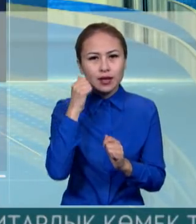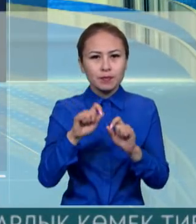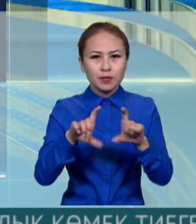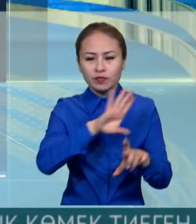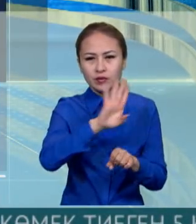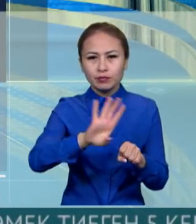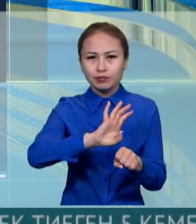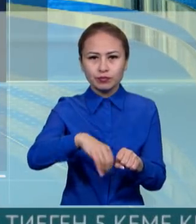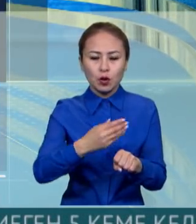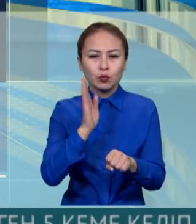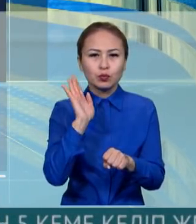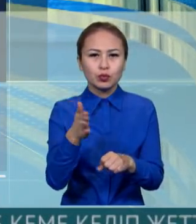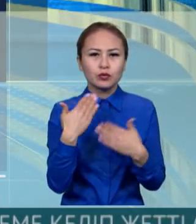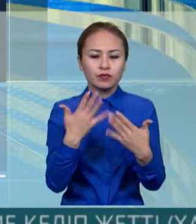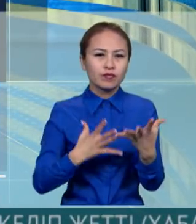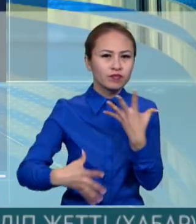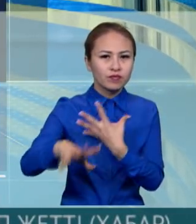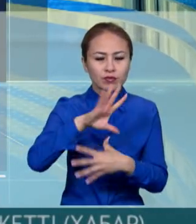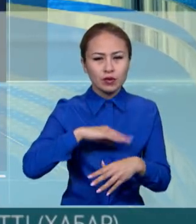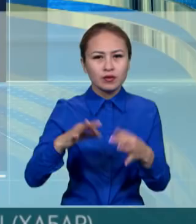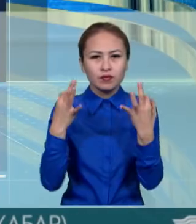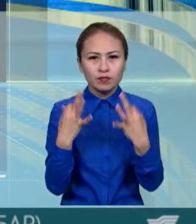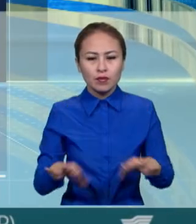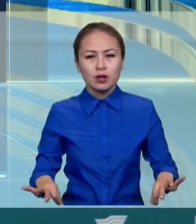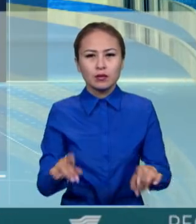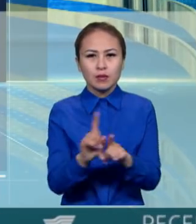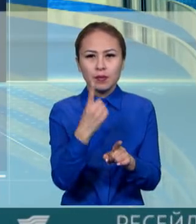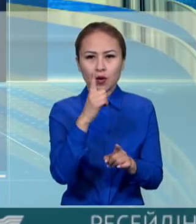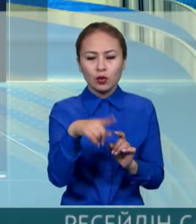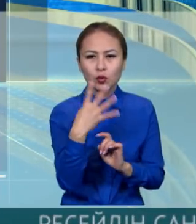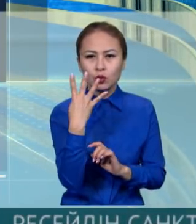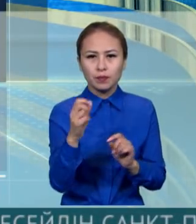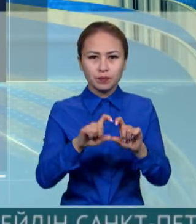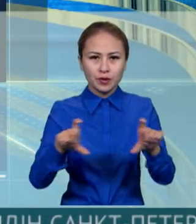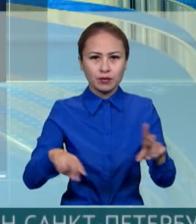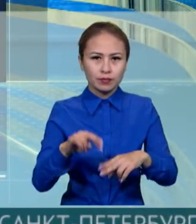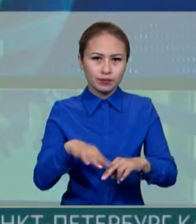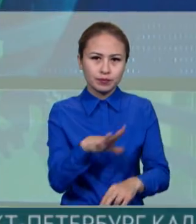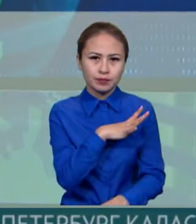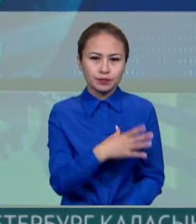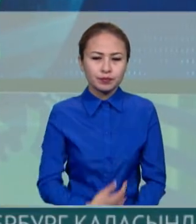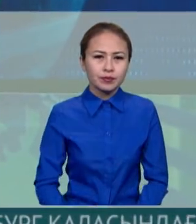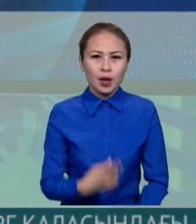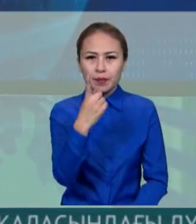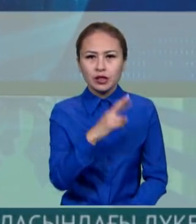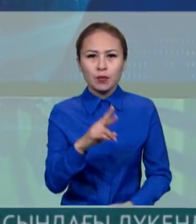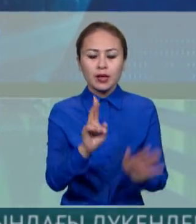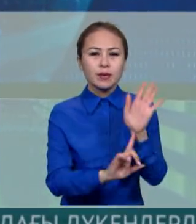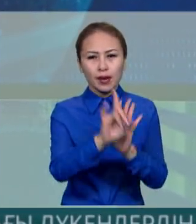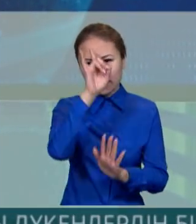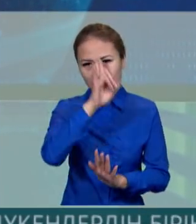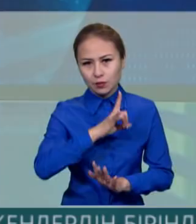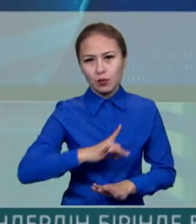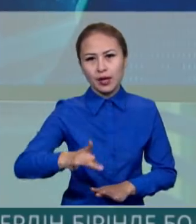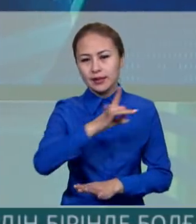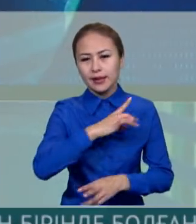жоғалады. Тұтастай алғанда тәуелсіздік жылдарында 1,4 мың мектеп салынды. Бірінші қаңтардан бастап